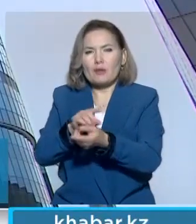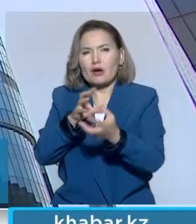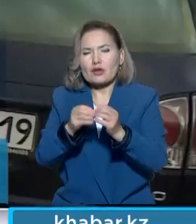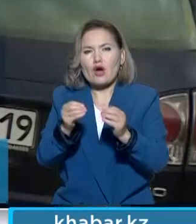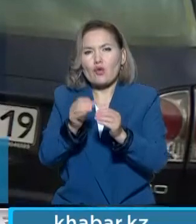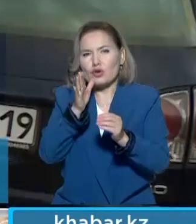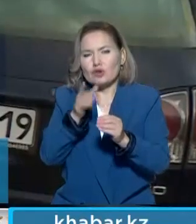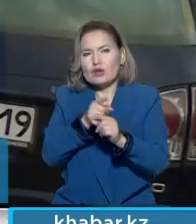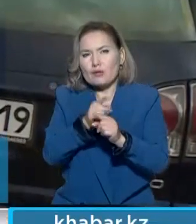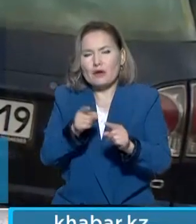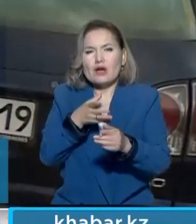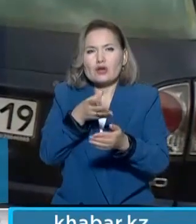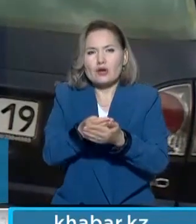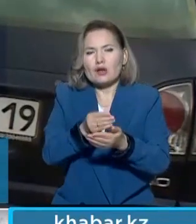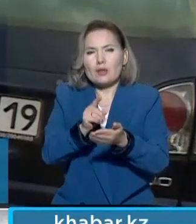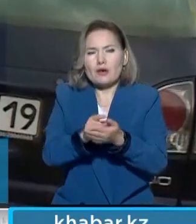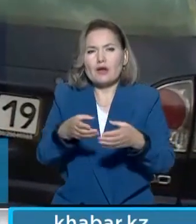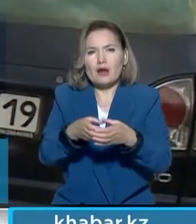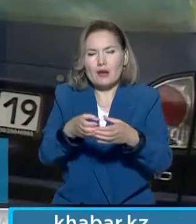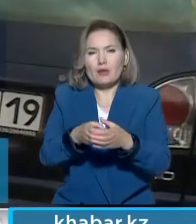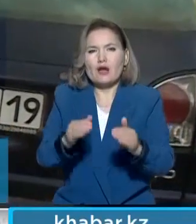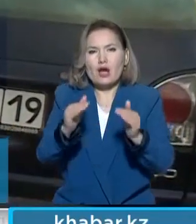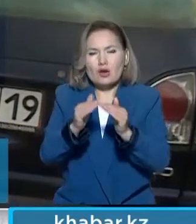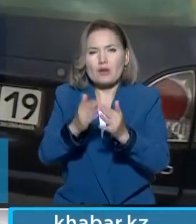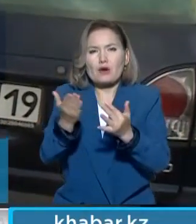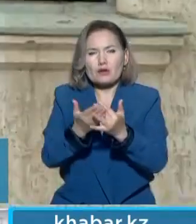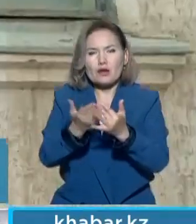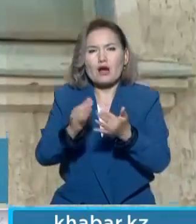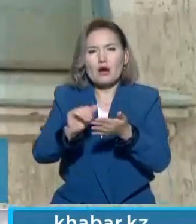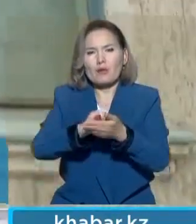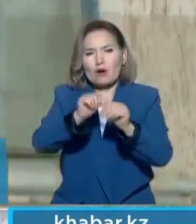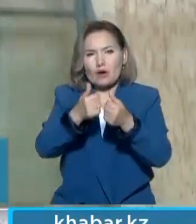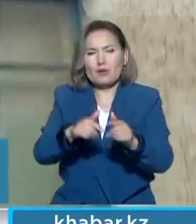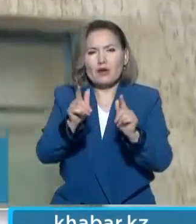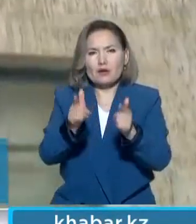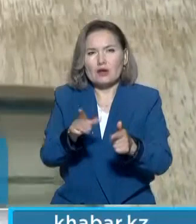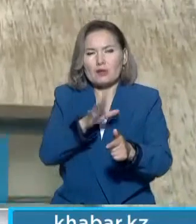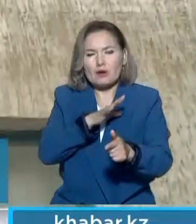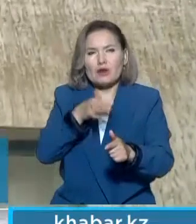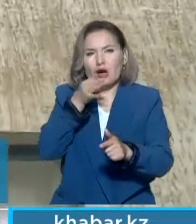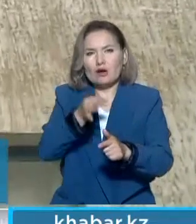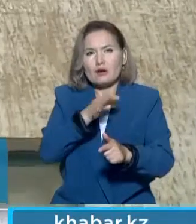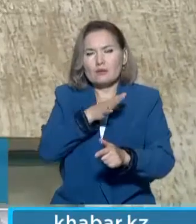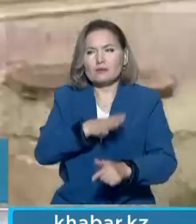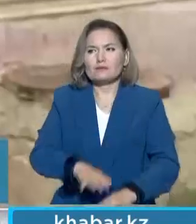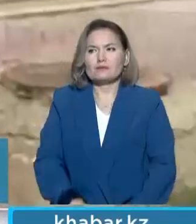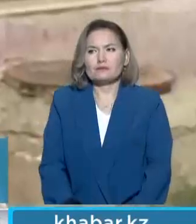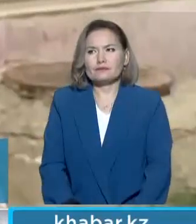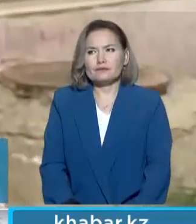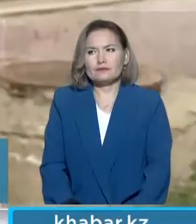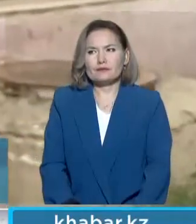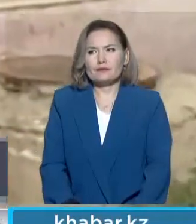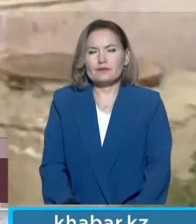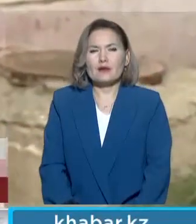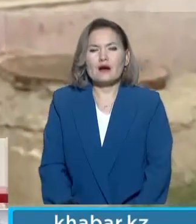жылға дейінгі төлемдерді төлей отырып, корпоративтік үйді жеңілдікпен жекешелендіруге келісім жасалды делінген. Достық тұрғындардың үйі